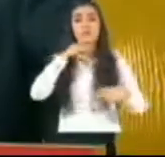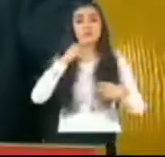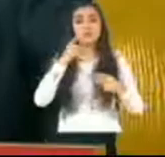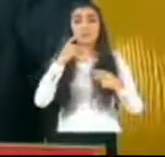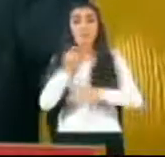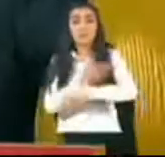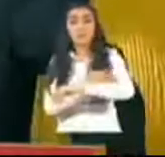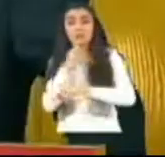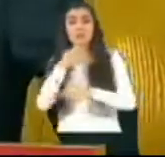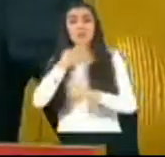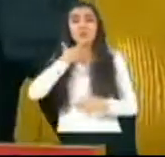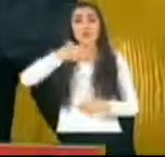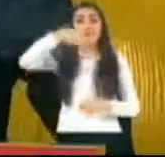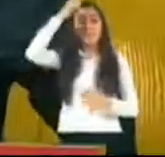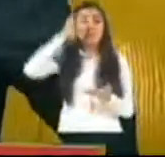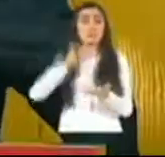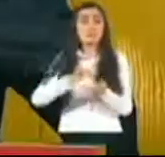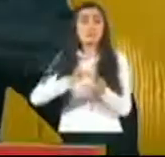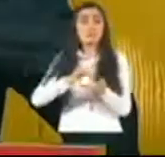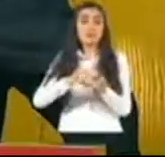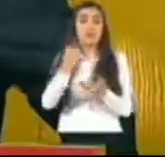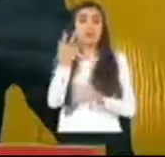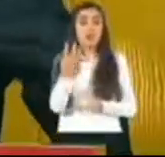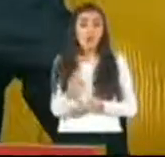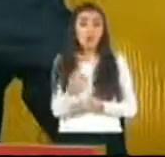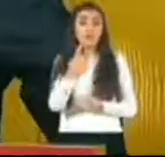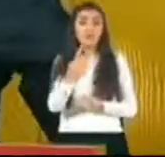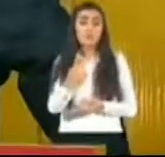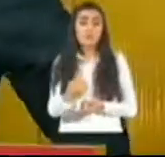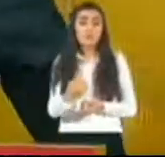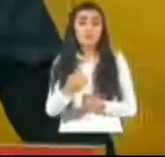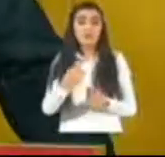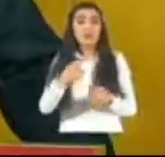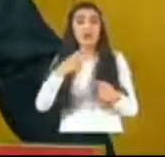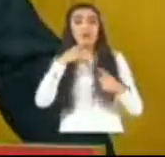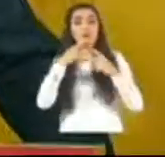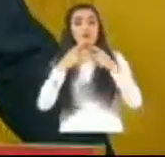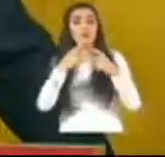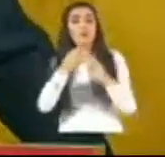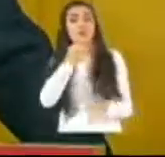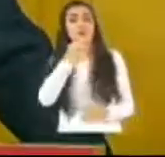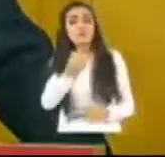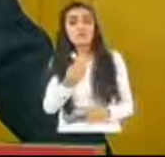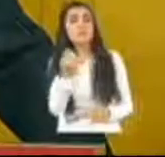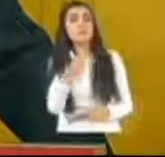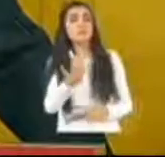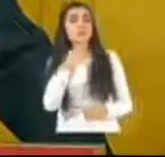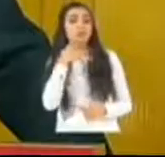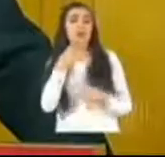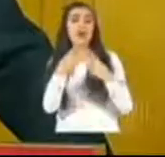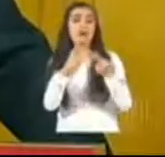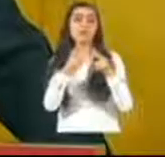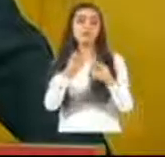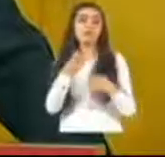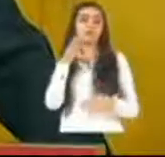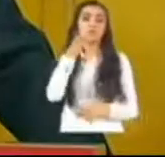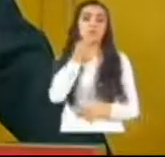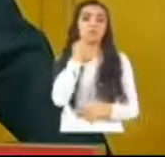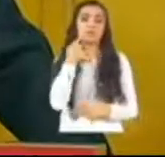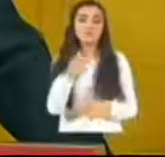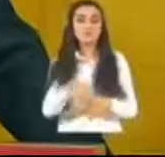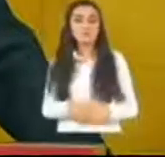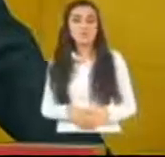kalkmışlar, idam cezasıyla ilgili olası bir referanduma izin vermeyeceklerini açıklamaya